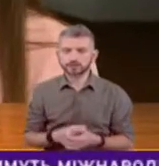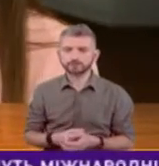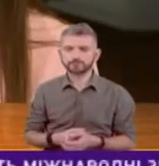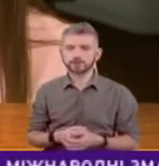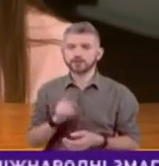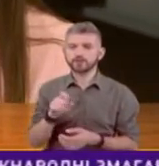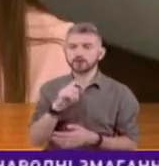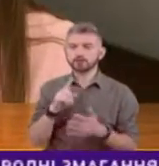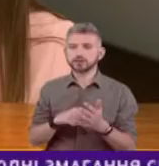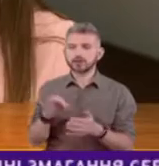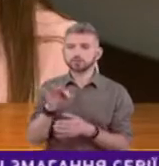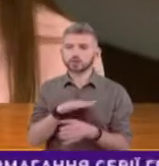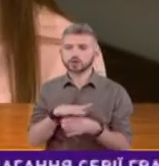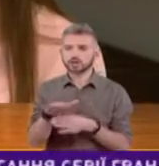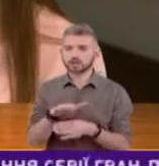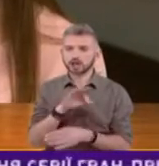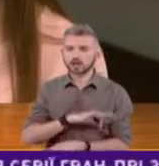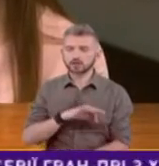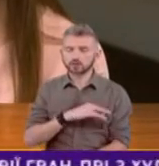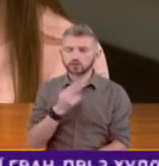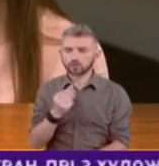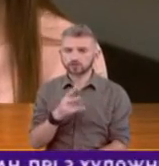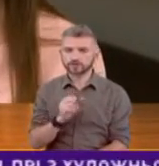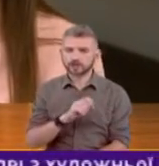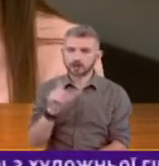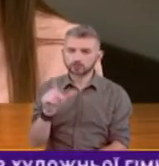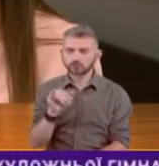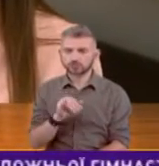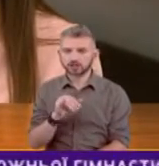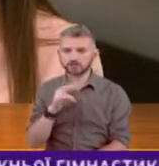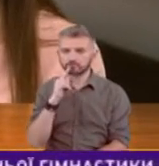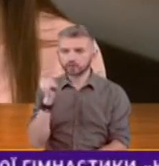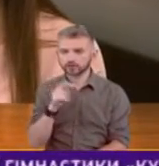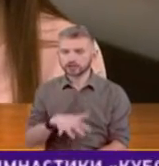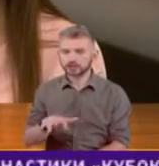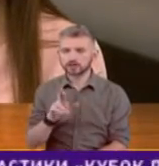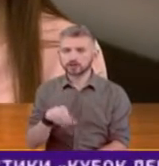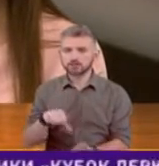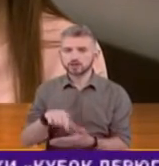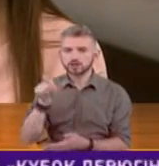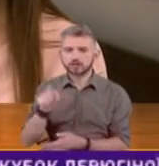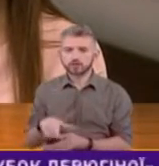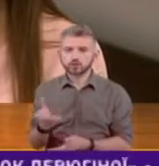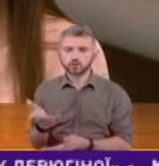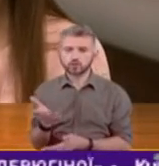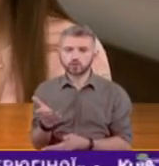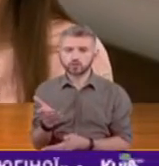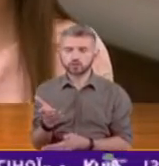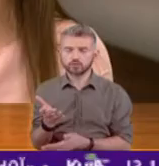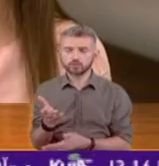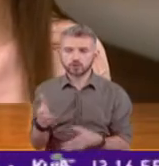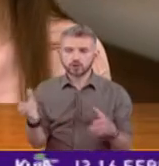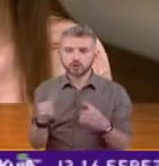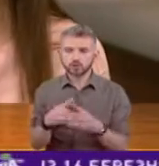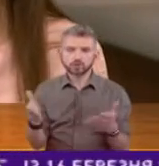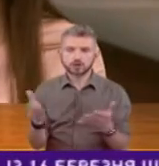Вадиме, вам поставлю питання з приводу реалізації коштів на Райдужному і Воскресенці. Як представнику, все ж таки, групи,